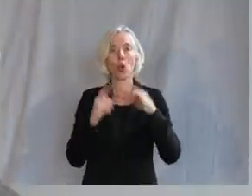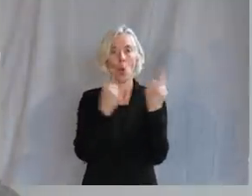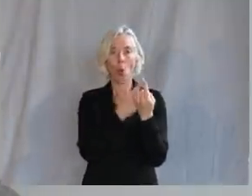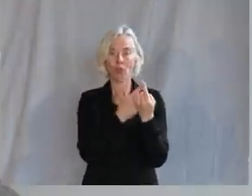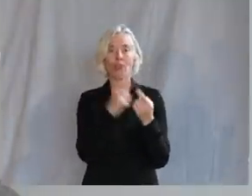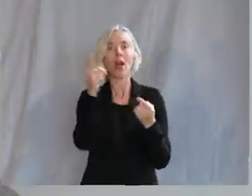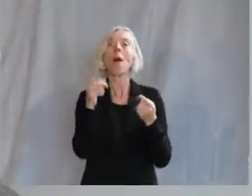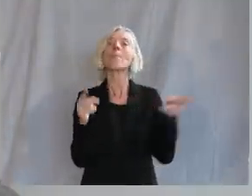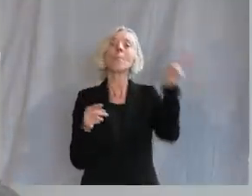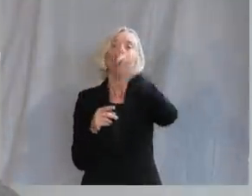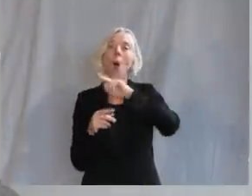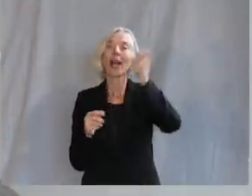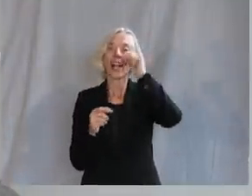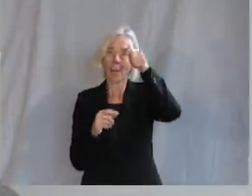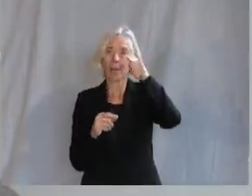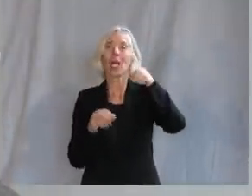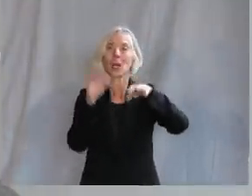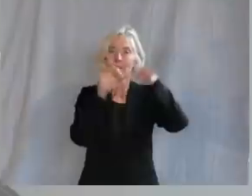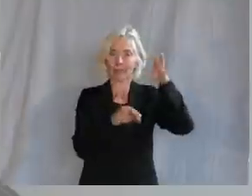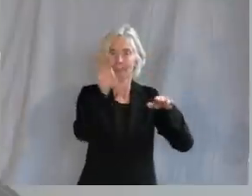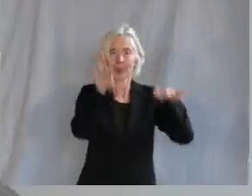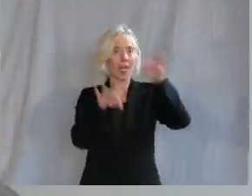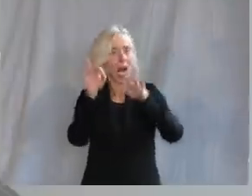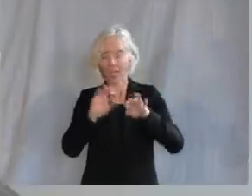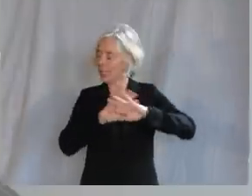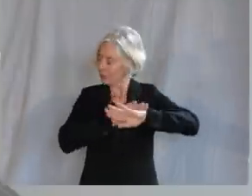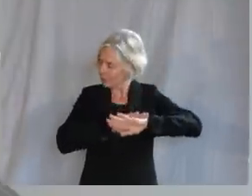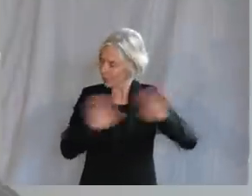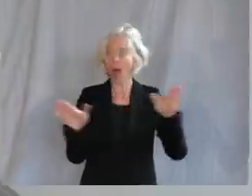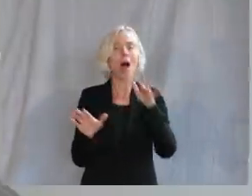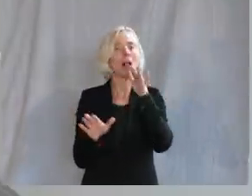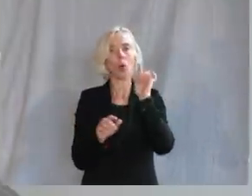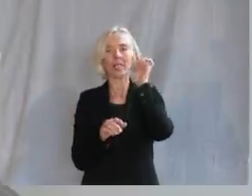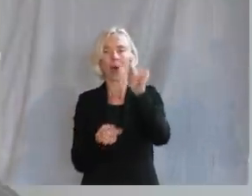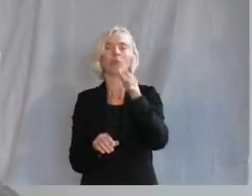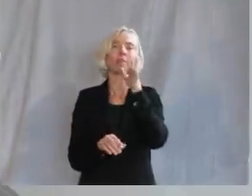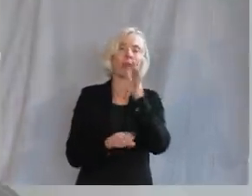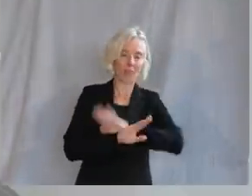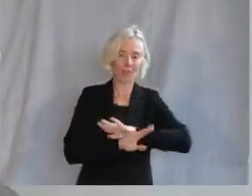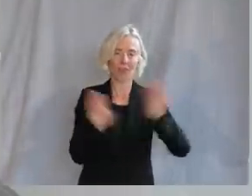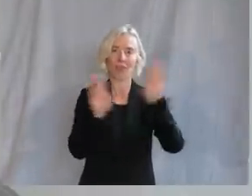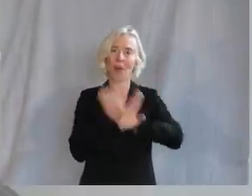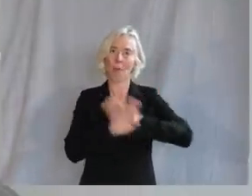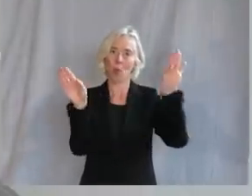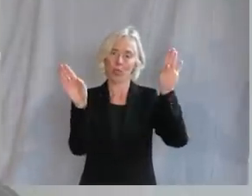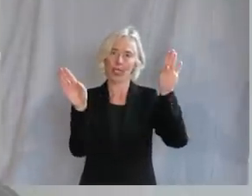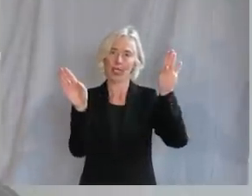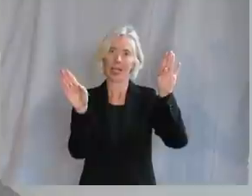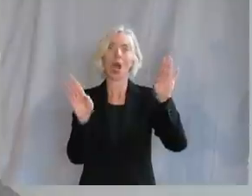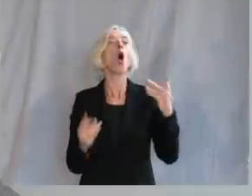Blauen Kappe. Und auch hier gilt natürlich, dass ausgenommen ist der Konsum von alkoholischen Getränken im konzessionierten Bereich